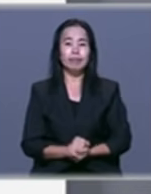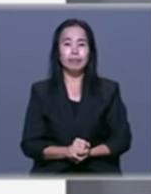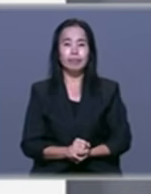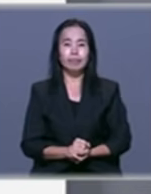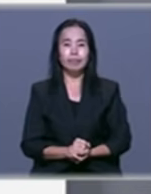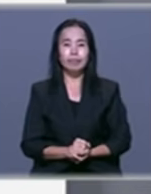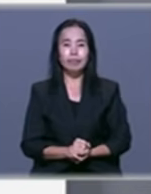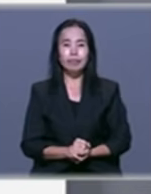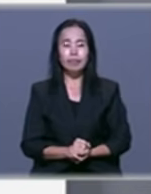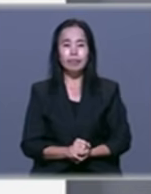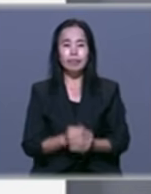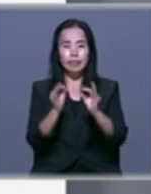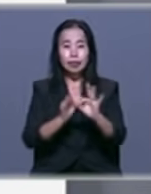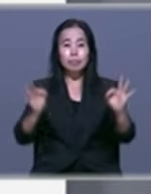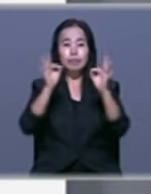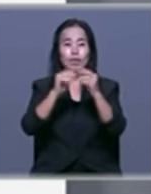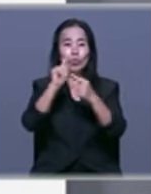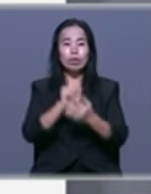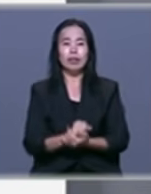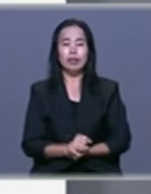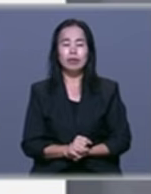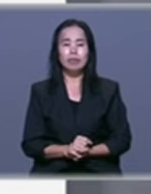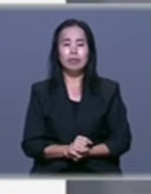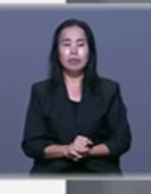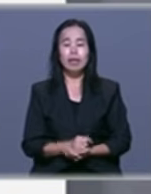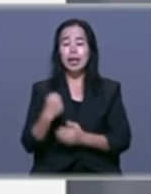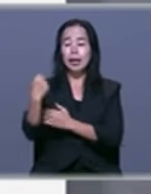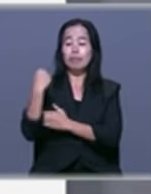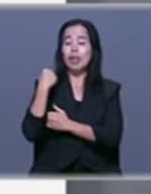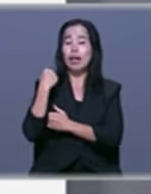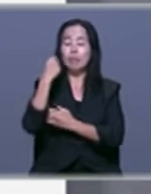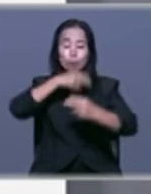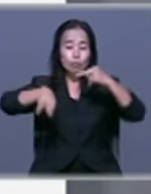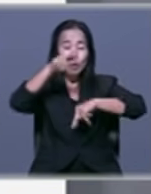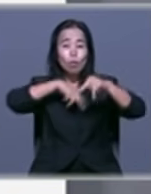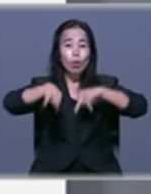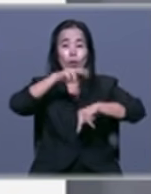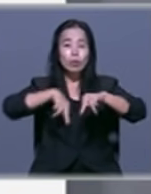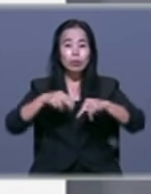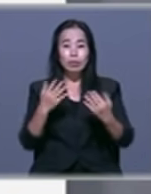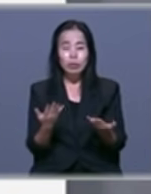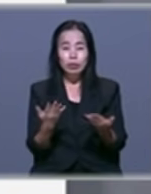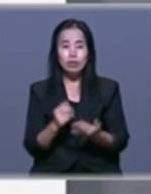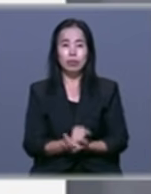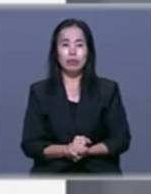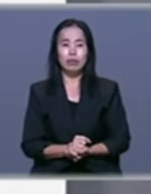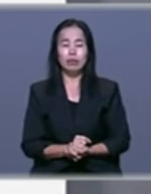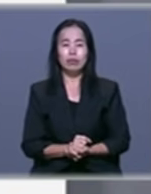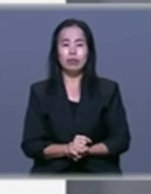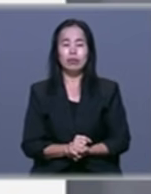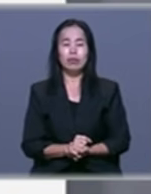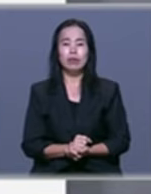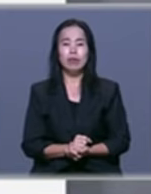เป็นหัวใจตรงไหนตรงที่ว่าคำสั่งการใช้อำนาจทางปกครอง ค่ะ การใช้อำนาจทางปกครองซึ่งเรากำลังฟ้องศาลปก